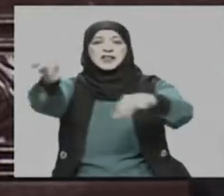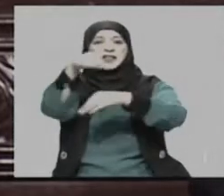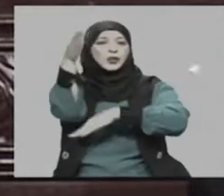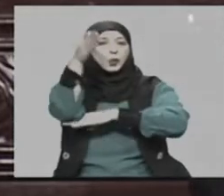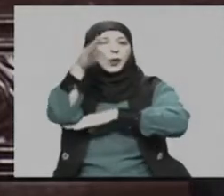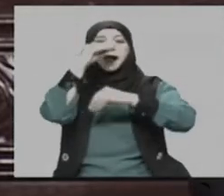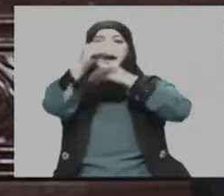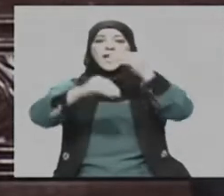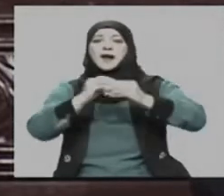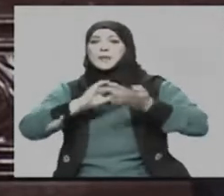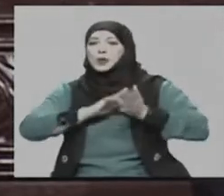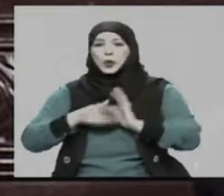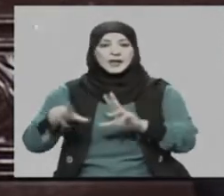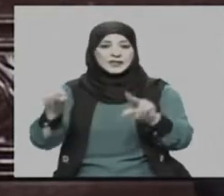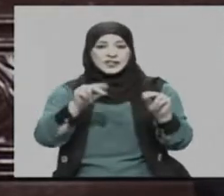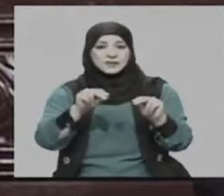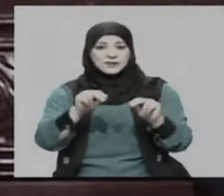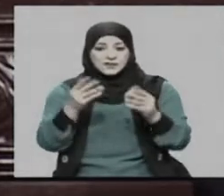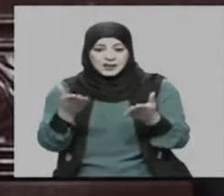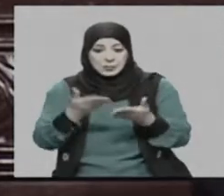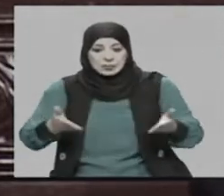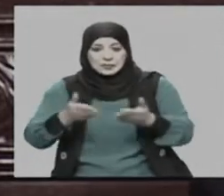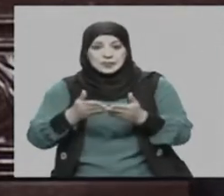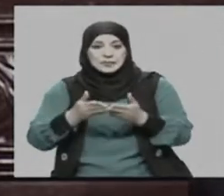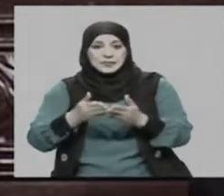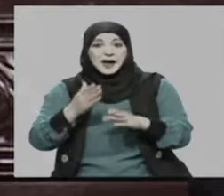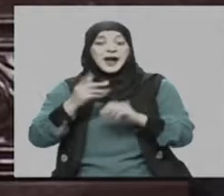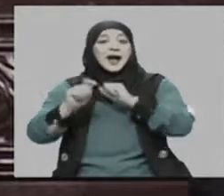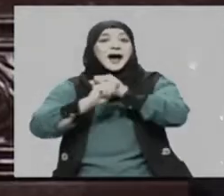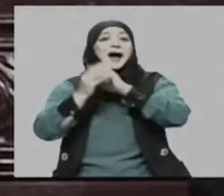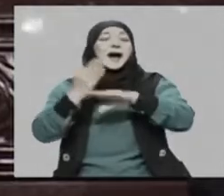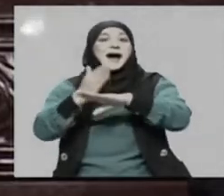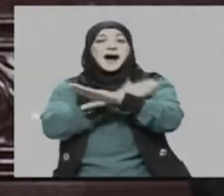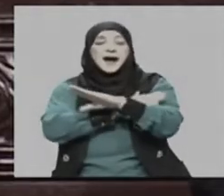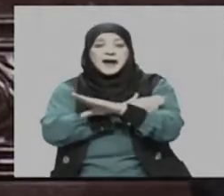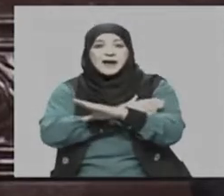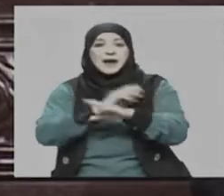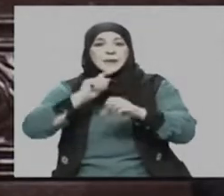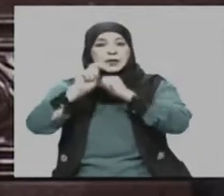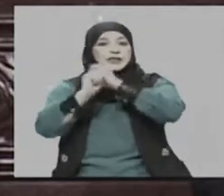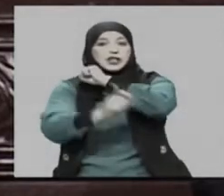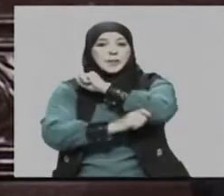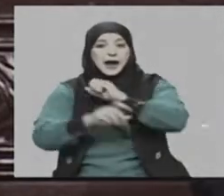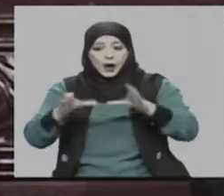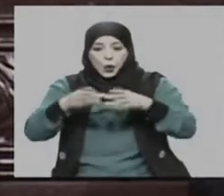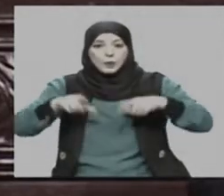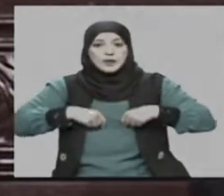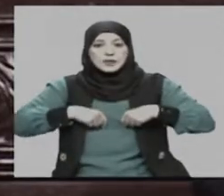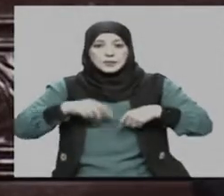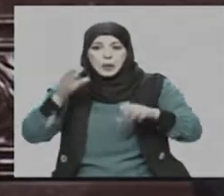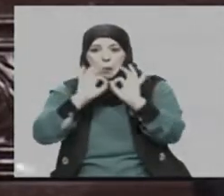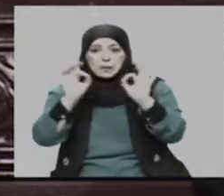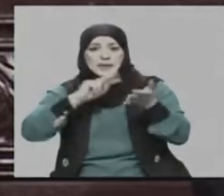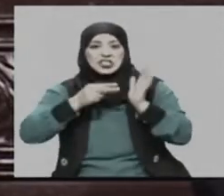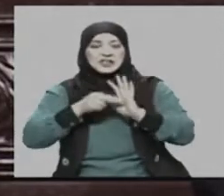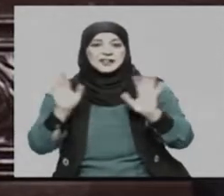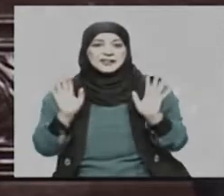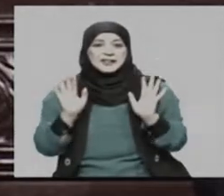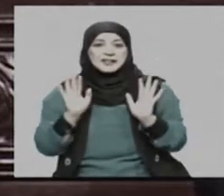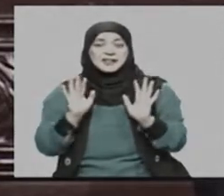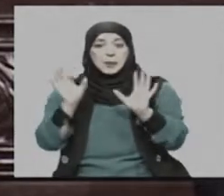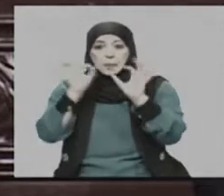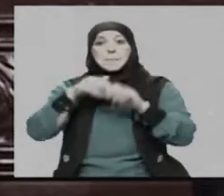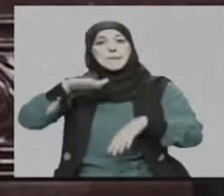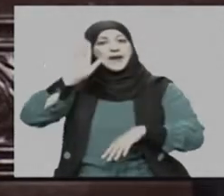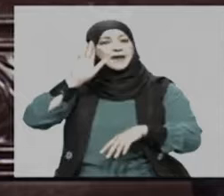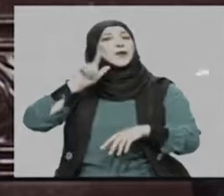العالم. خاضت معركة وهي عمرها أقل من جمعة، ما عندهاش خطة أما عندها